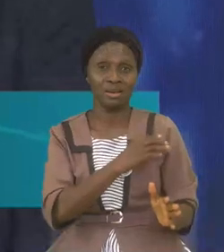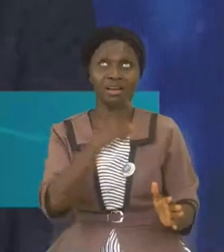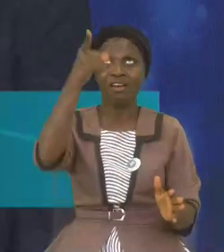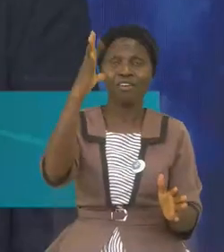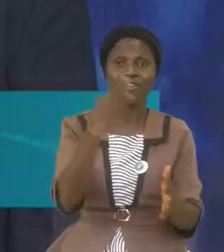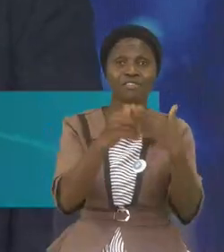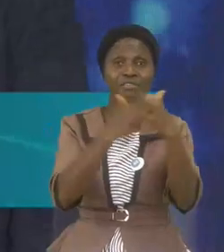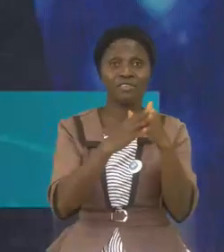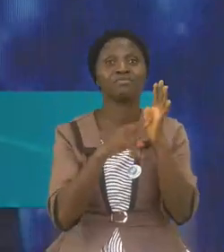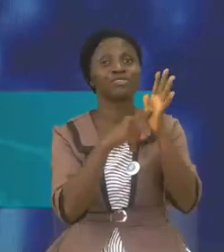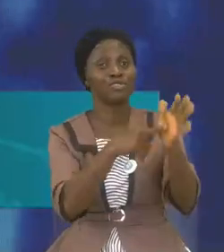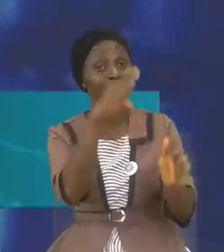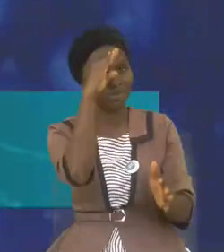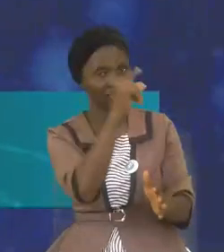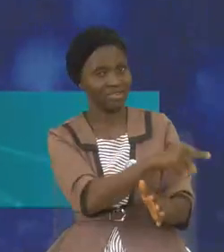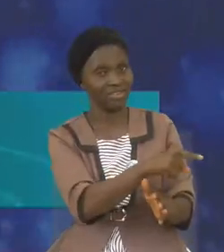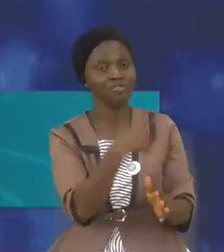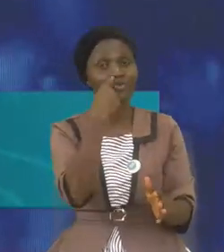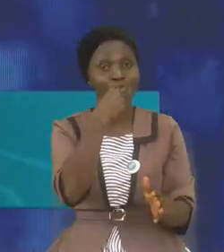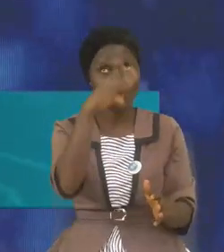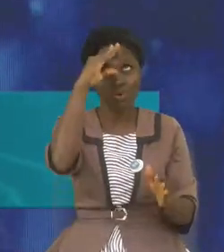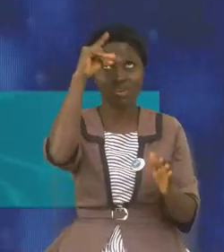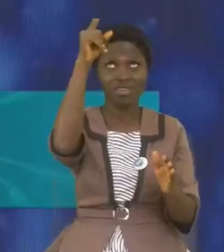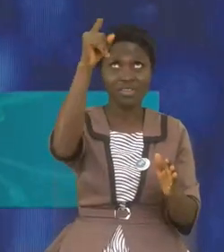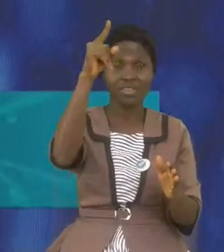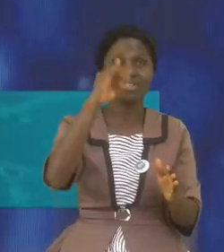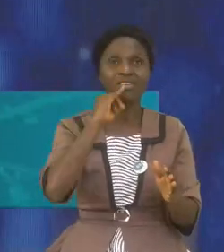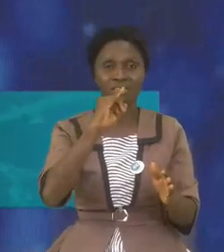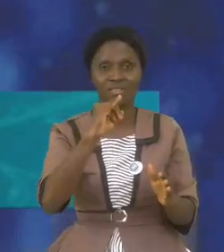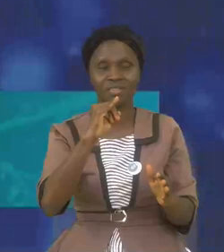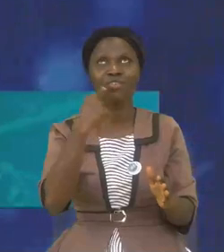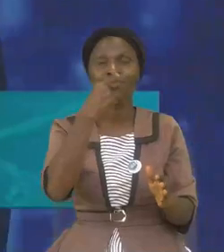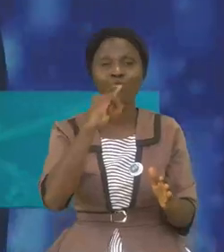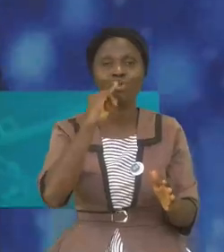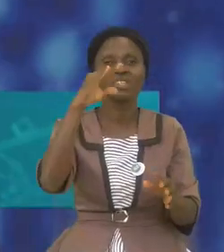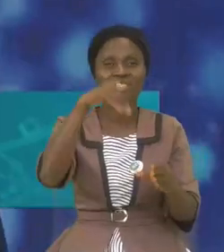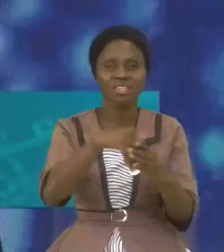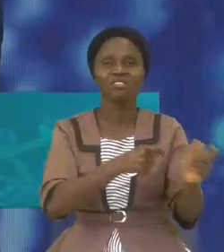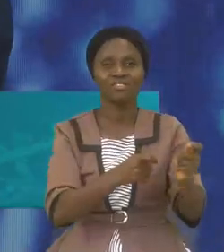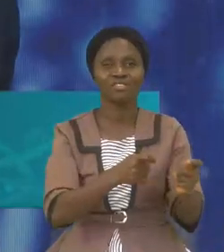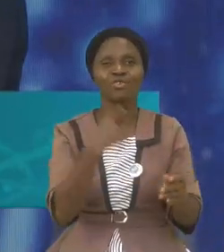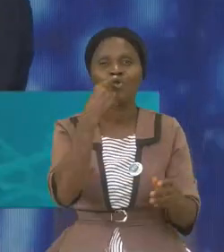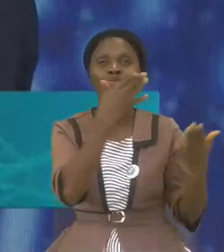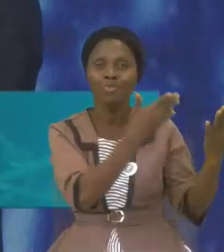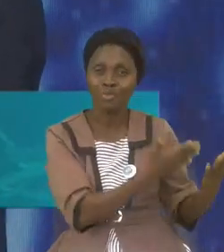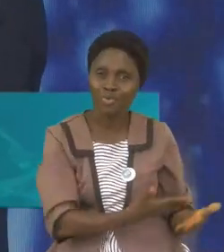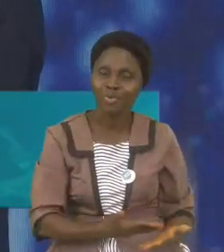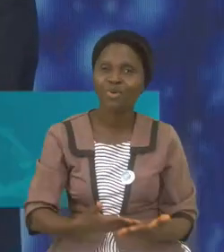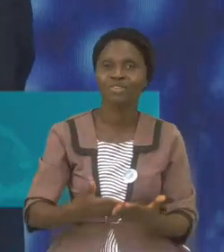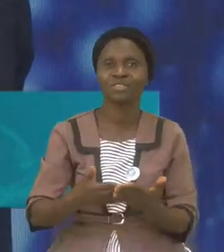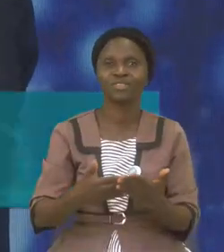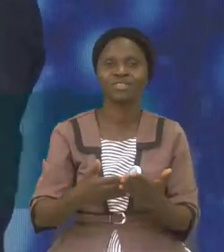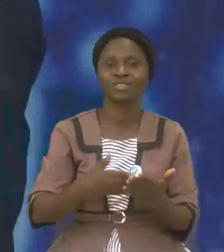il continue avec cet orgueil. Le Dieu du ciel lui a montré qui est